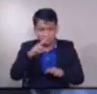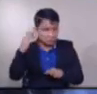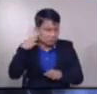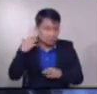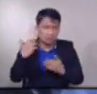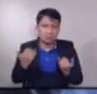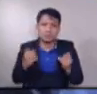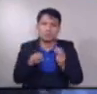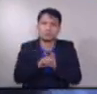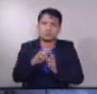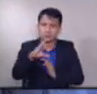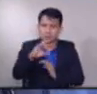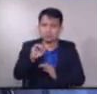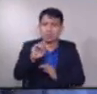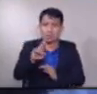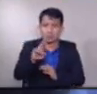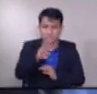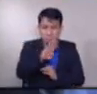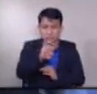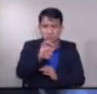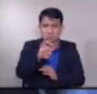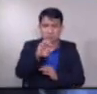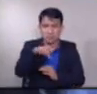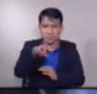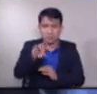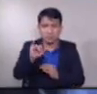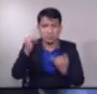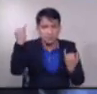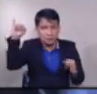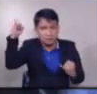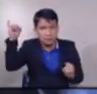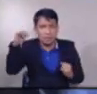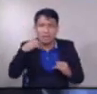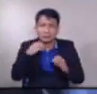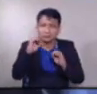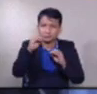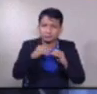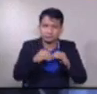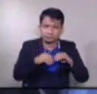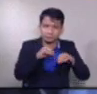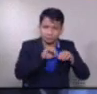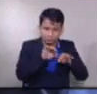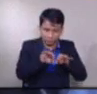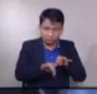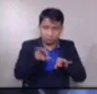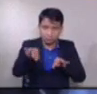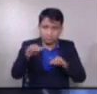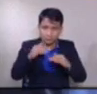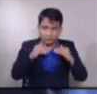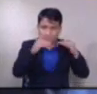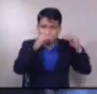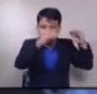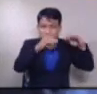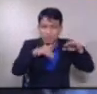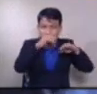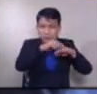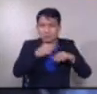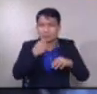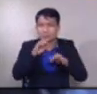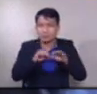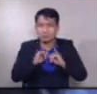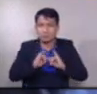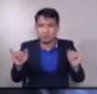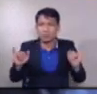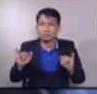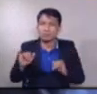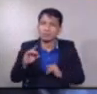Benguet area, alam natin ang Ifugao ang nagtatanim ng hagdang-hagdang palayan, but the DENR is doing it well.